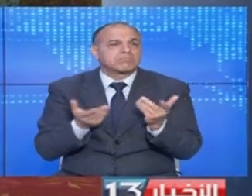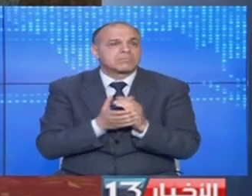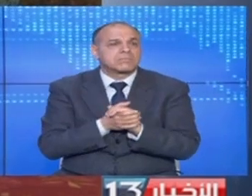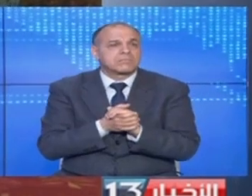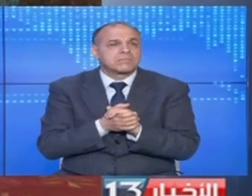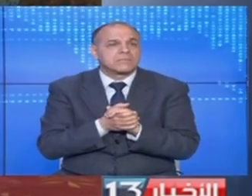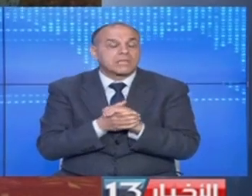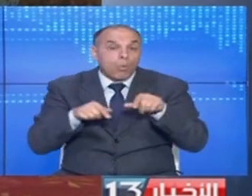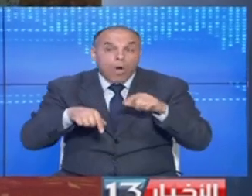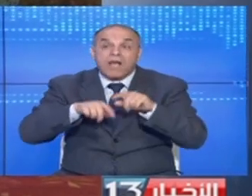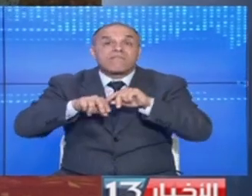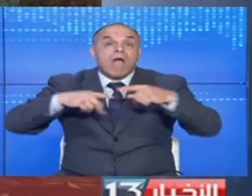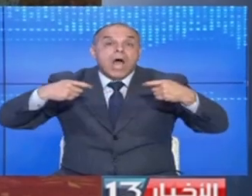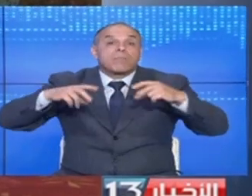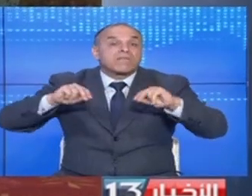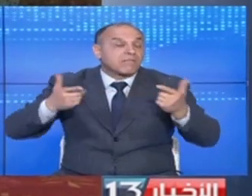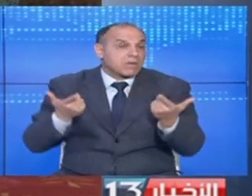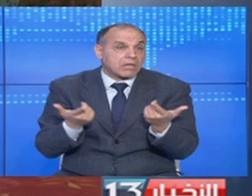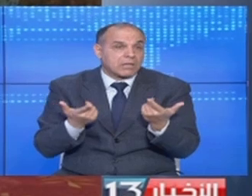في حاله حرب احنا